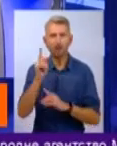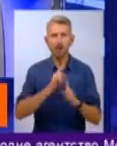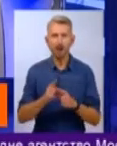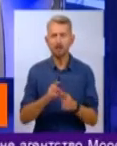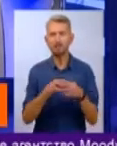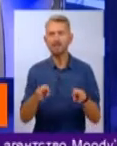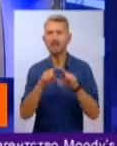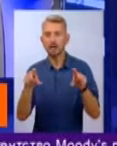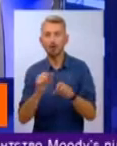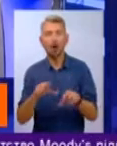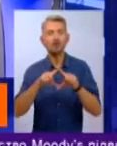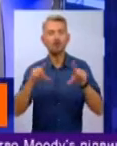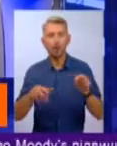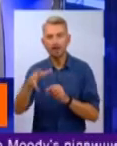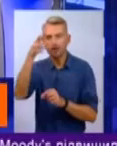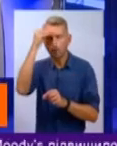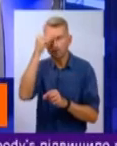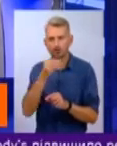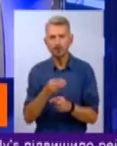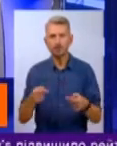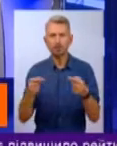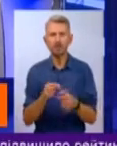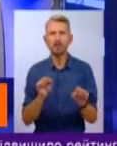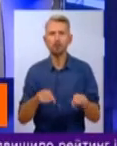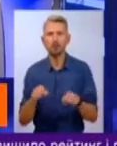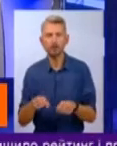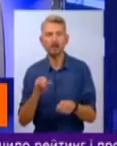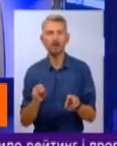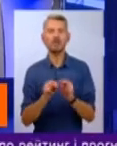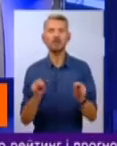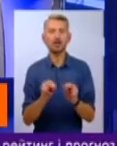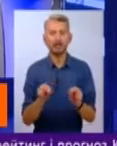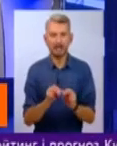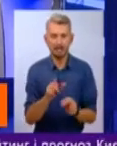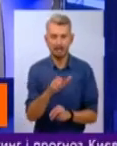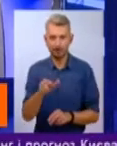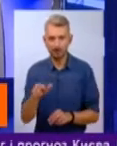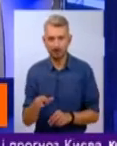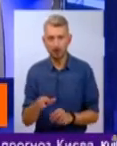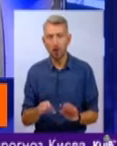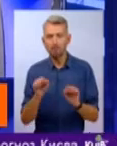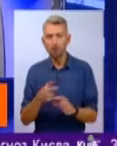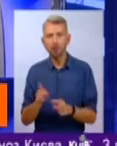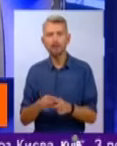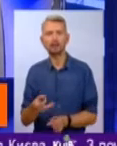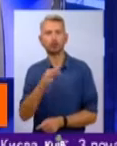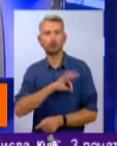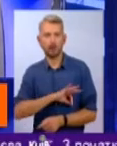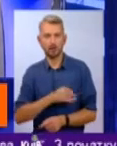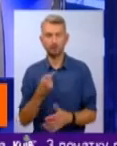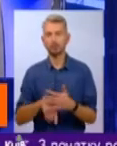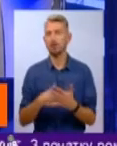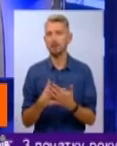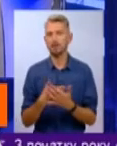школи, враховуючи відповідні ресурси, в першу чергу вчительські ресурси, могло це застосувати. Бо,